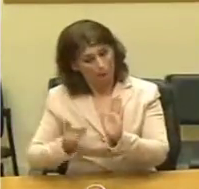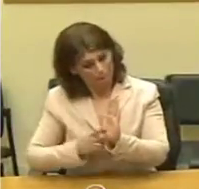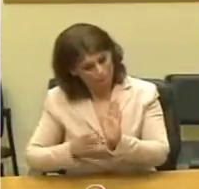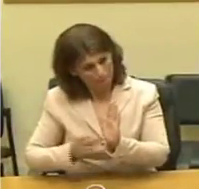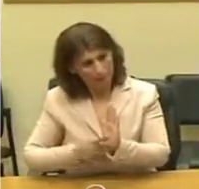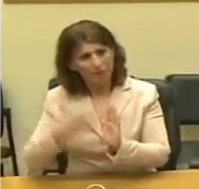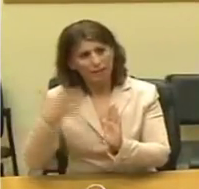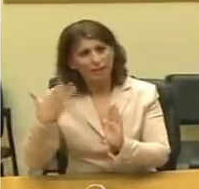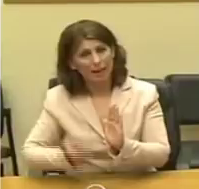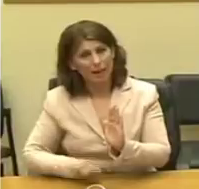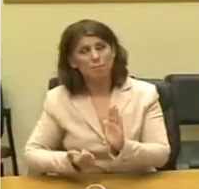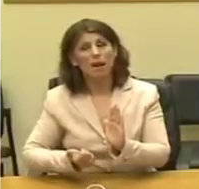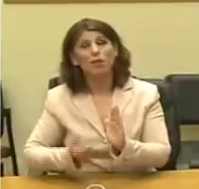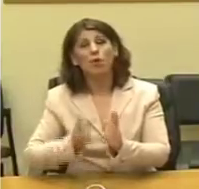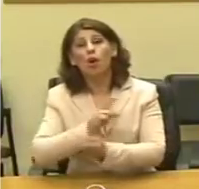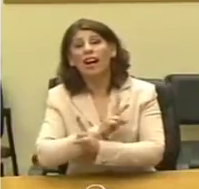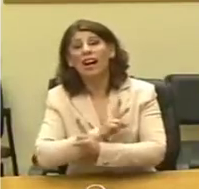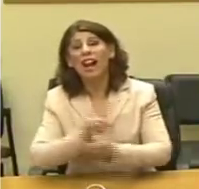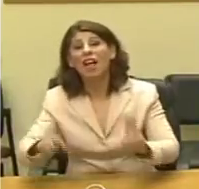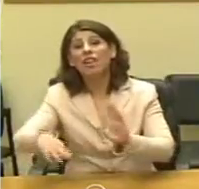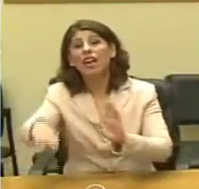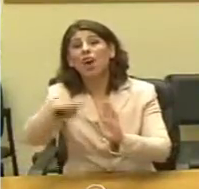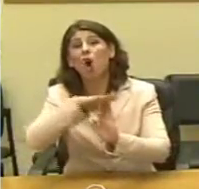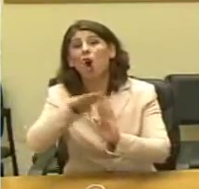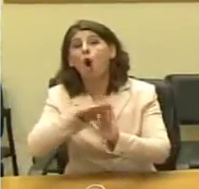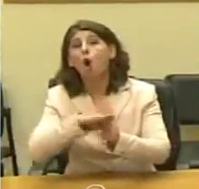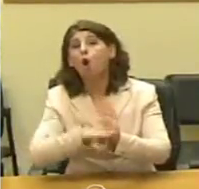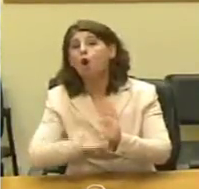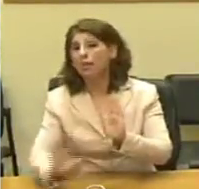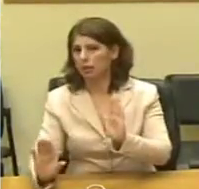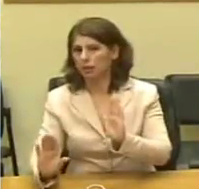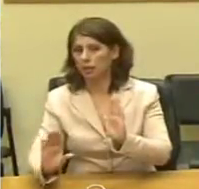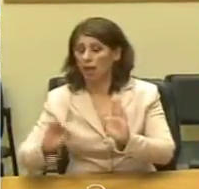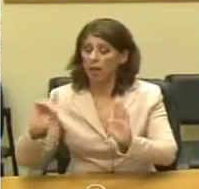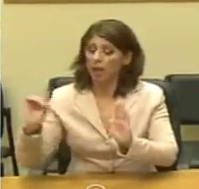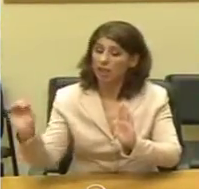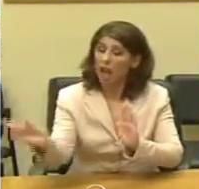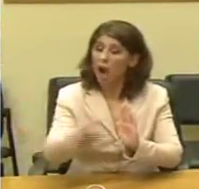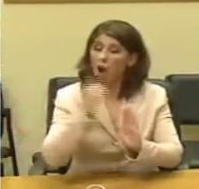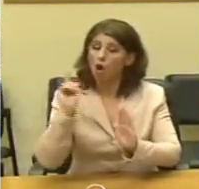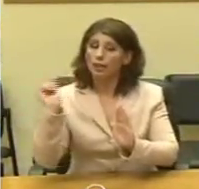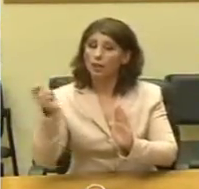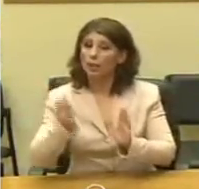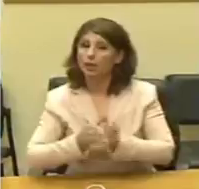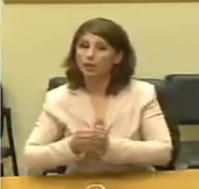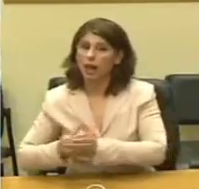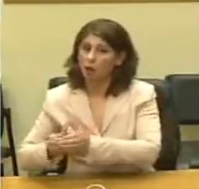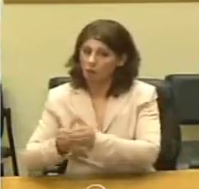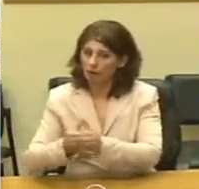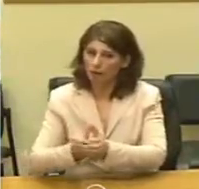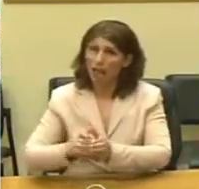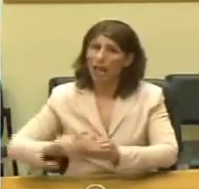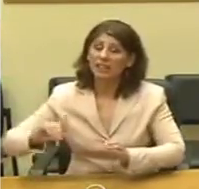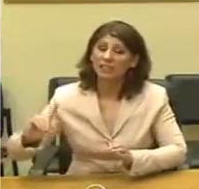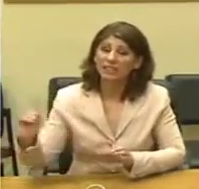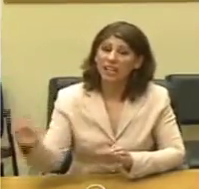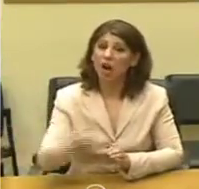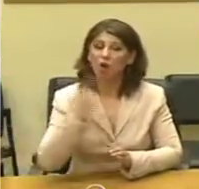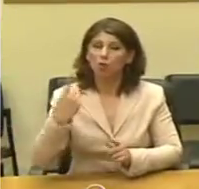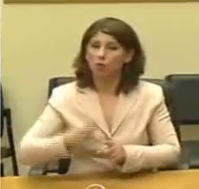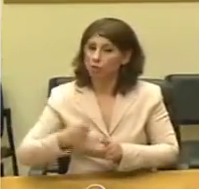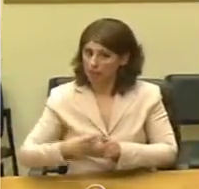να υπάρχουν καθαροί όροι για όλα τα πολιτικά κόμματα, για όλους τους Έλληνες. Πρέπει